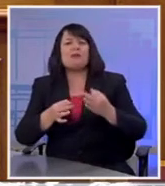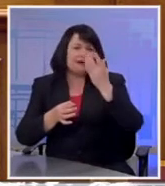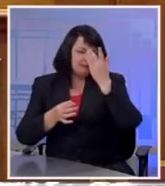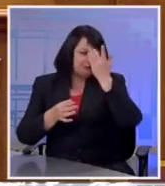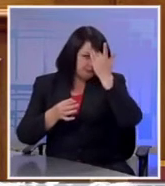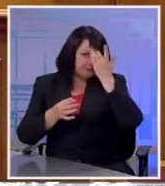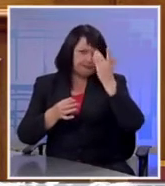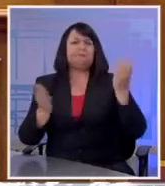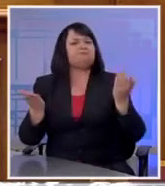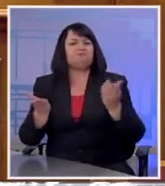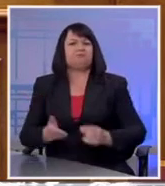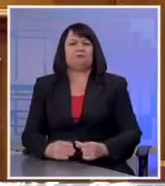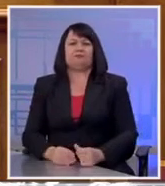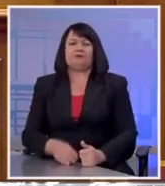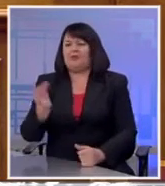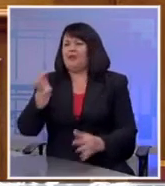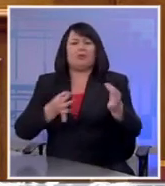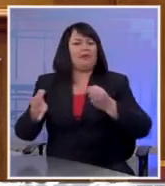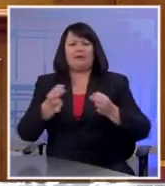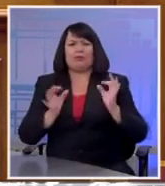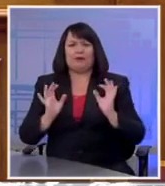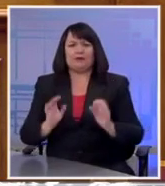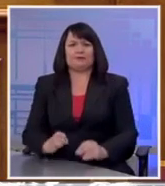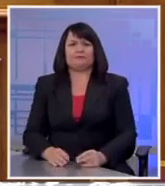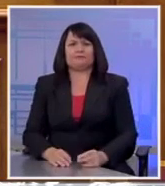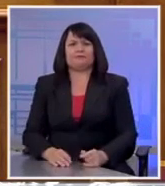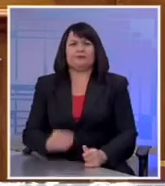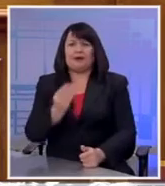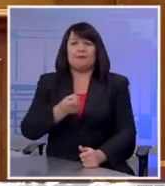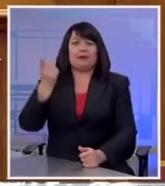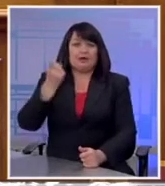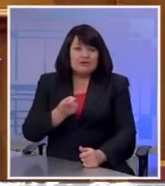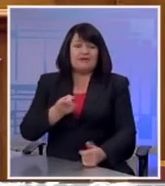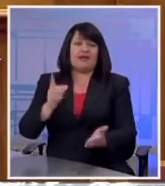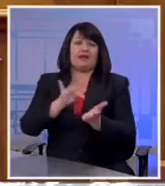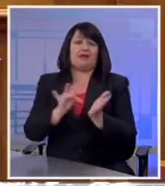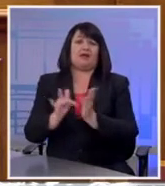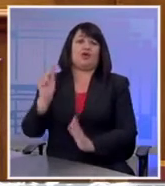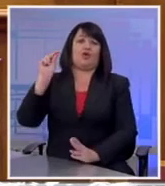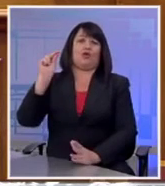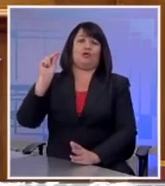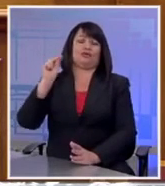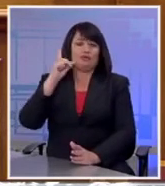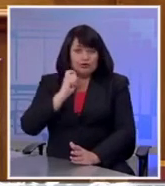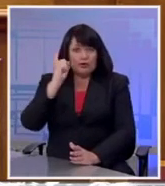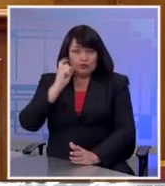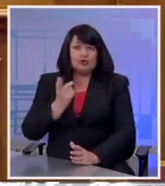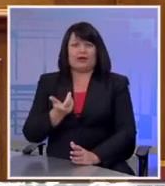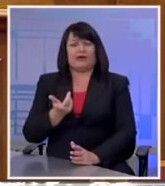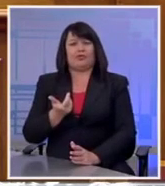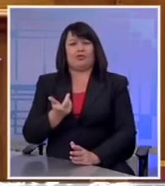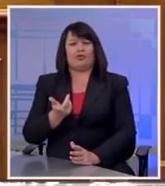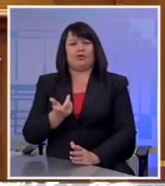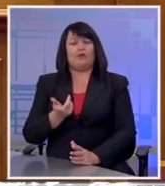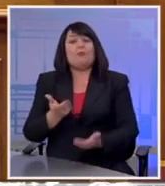χώρα, τι είναι αυτά που κάνετε. Γιατί γνωρίζουν ότι η πλειοψηφούσα θρησκεία είναι η Ορθόδοξη και γνωρίζουν πόσο η θρησκεία αυτή